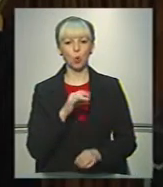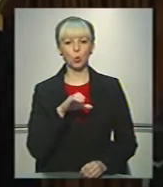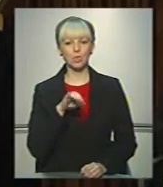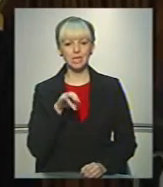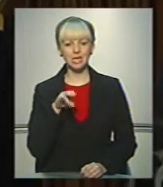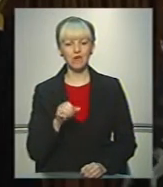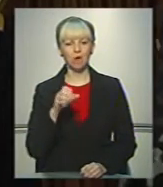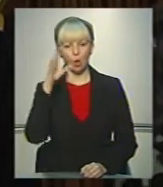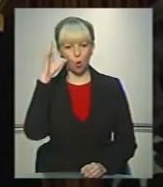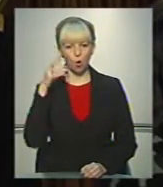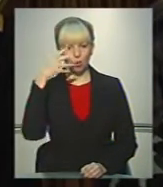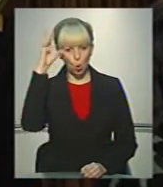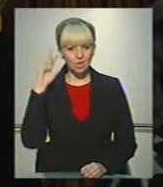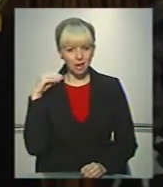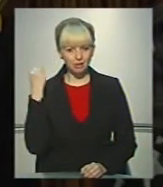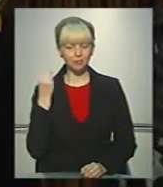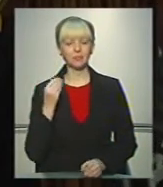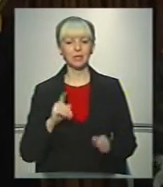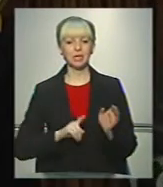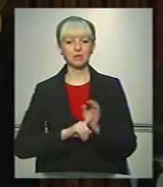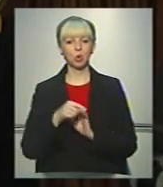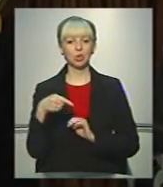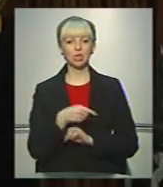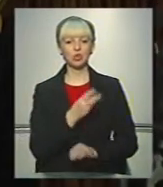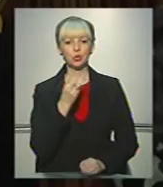русинів-козаків з початку